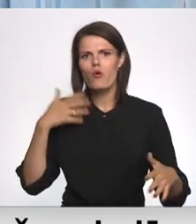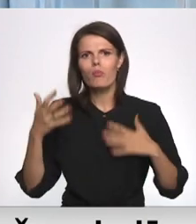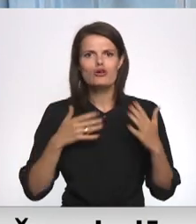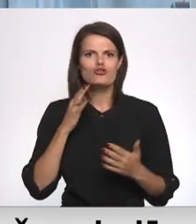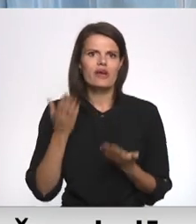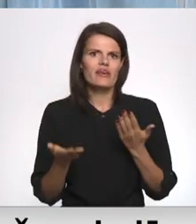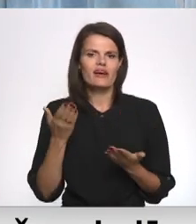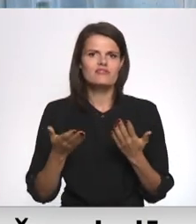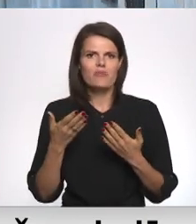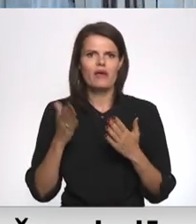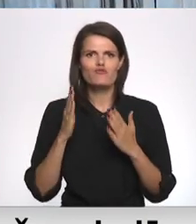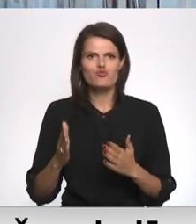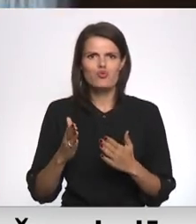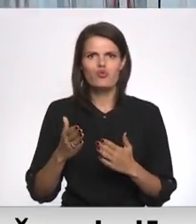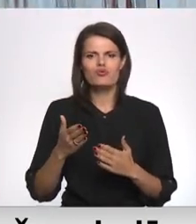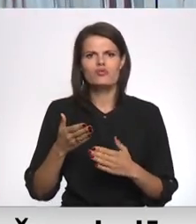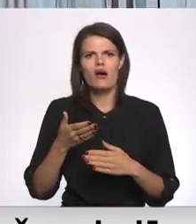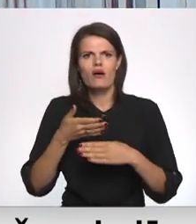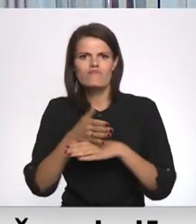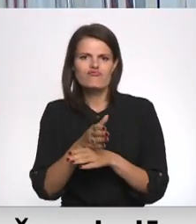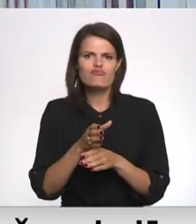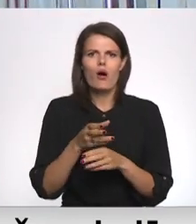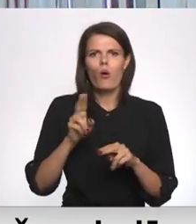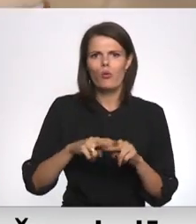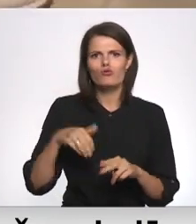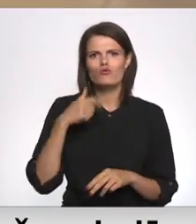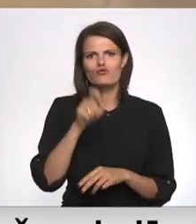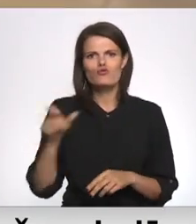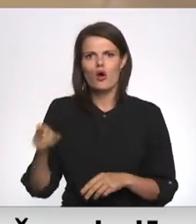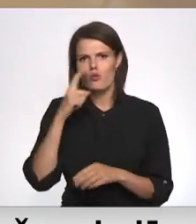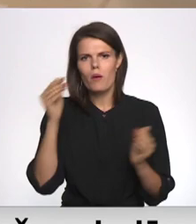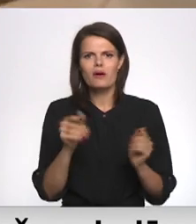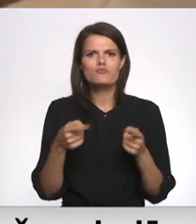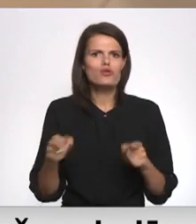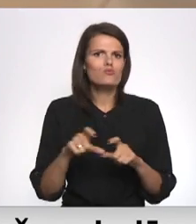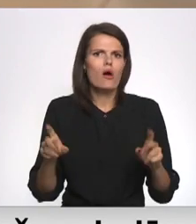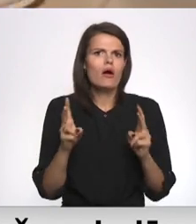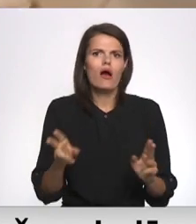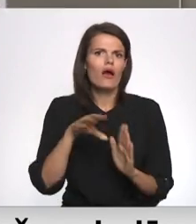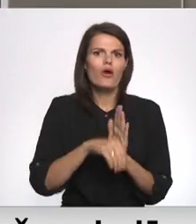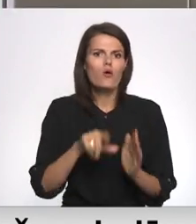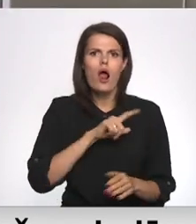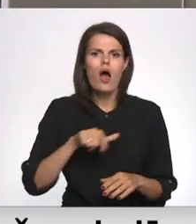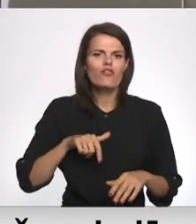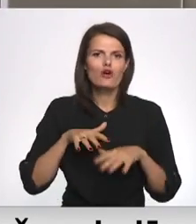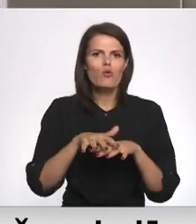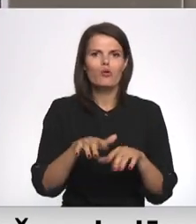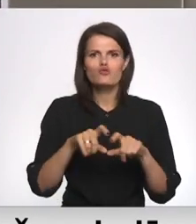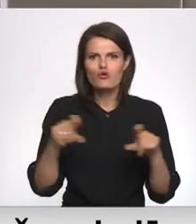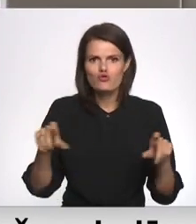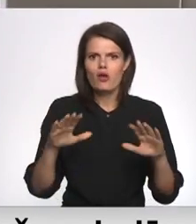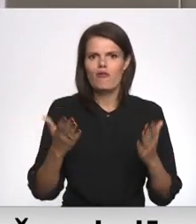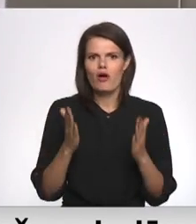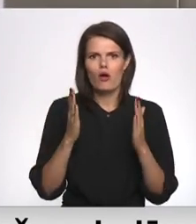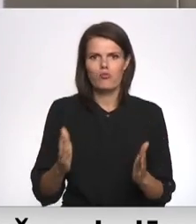iespējumu segregāciju un to, kā skolēni no mazākuma tautības skolām iekļausies latviešu plūsmas skolās vai arī